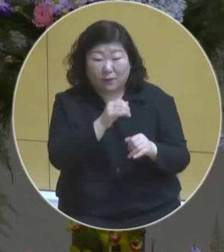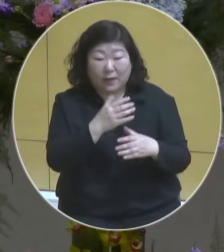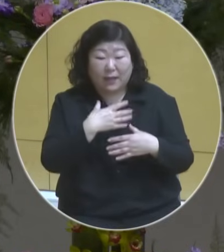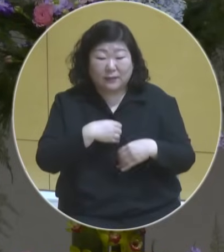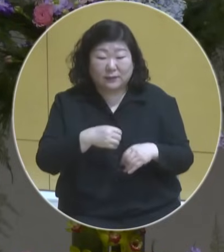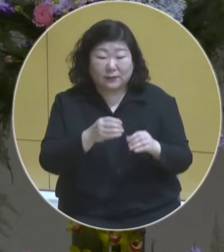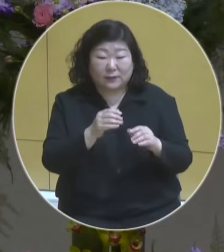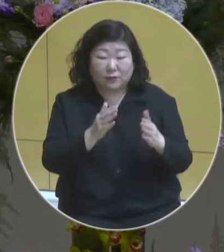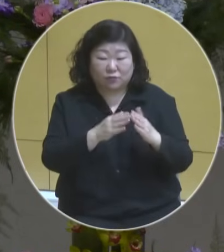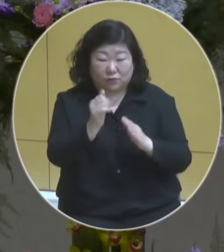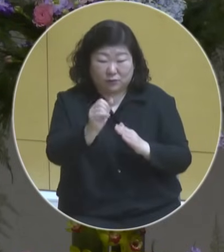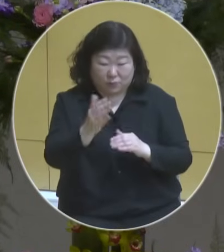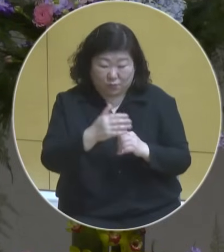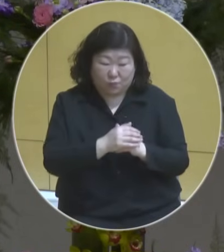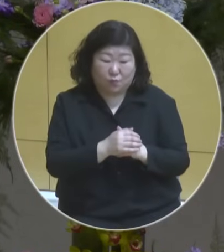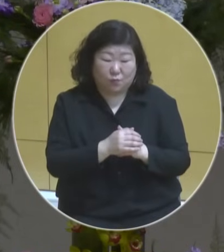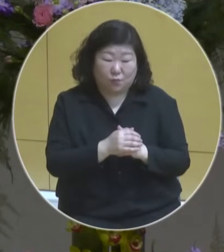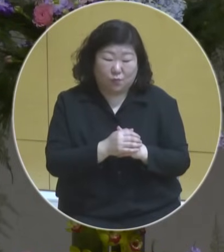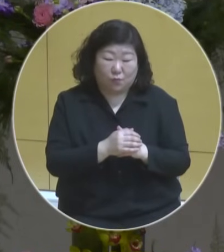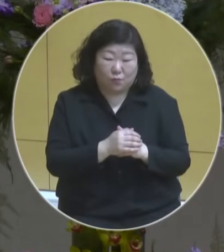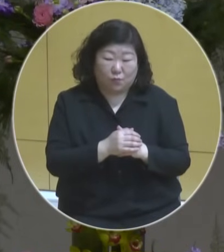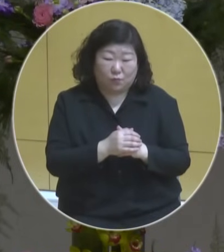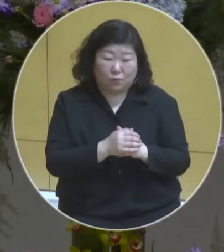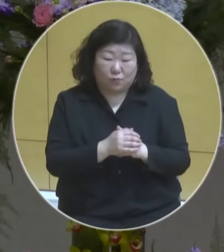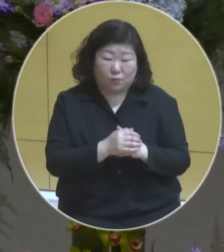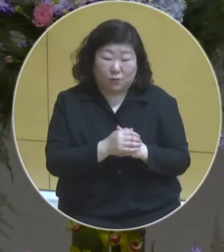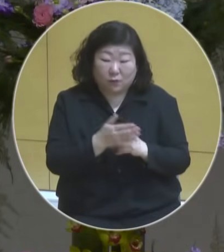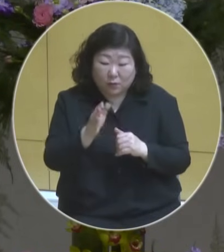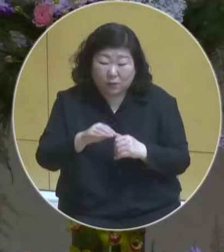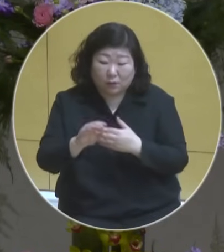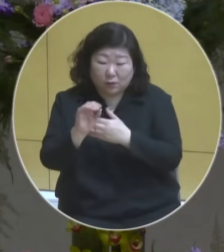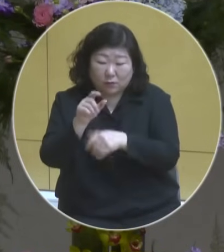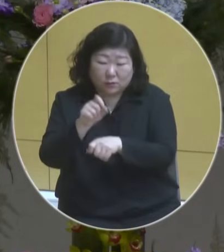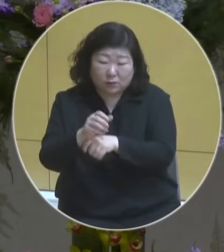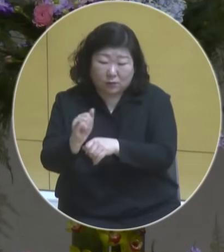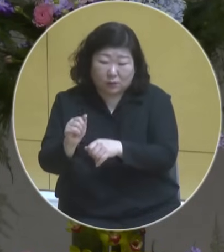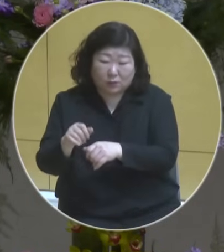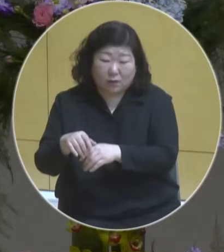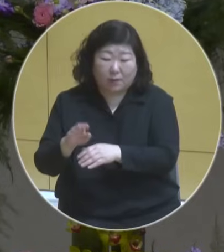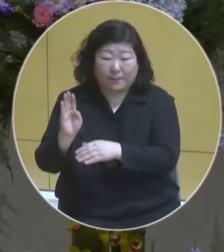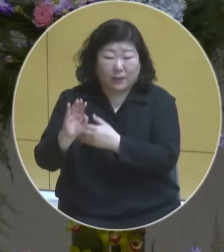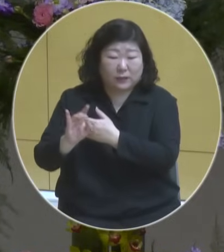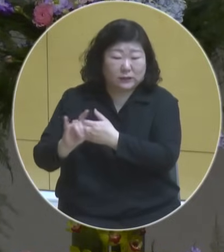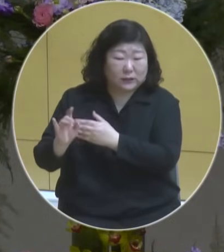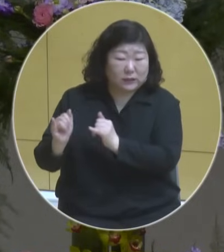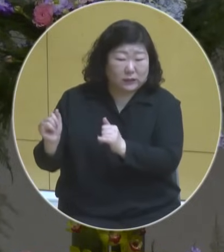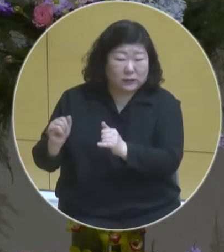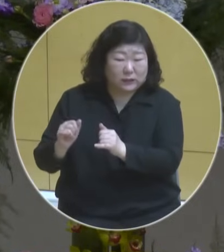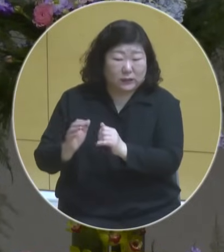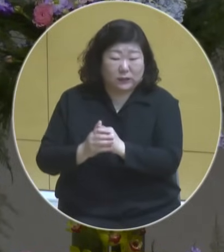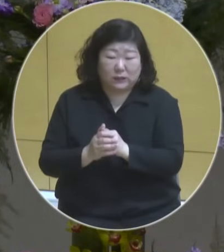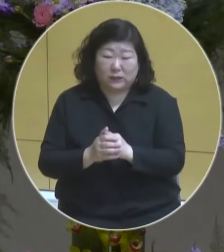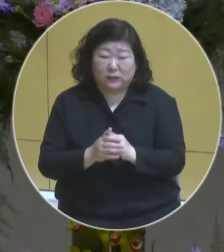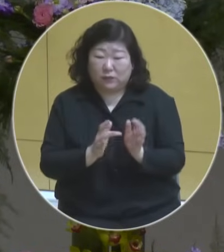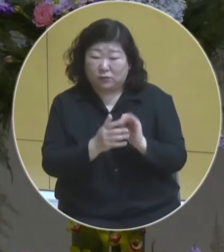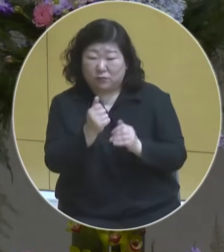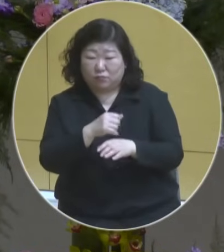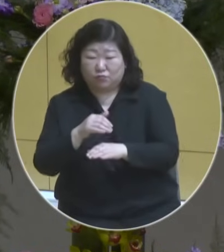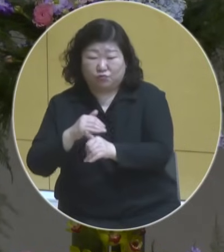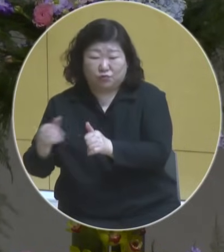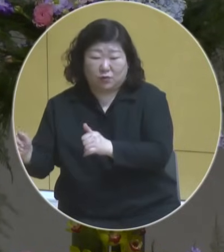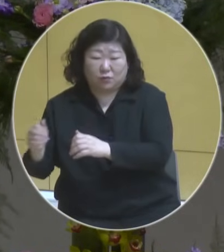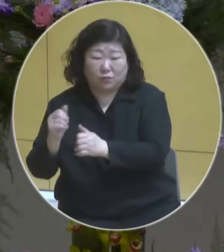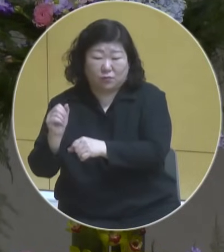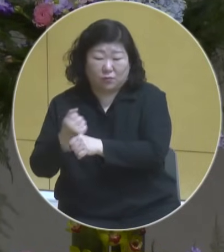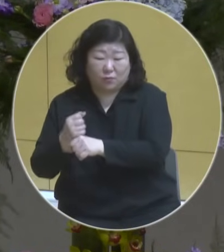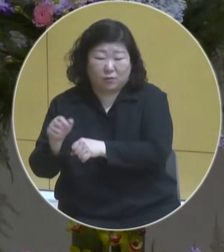만한 이것 때문에 예수님을 죽이고자 의논할 만한 그런이 선포를 하신게 뭘까요 바로 예수님께서 하나님